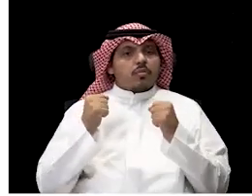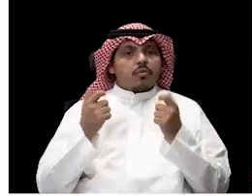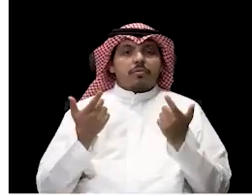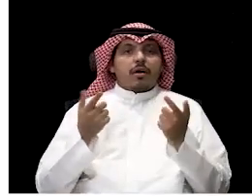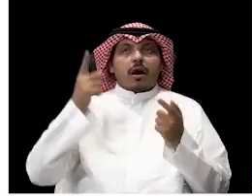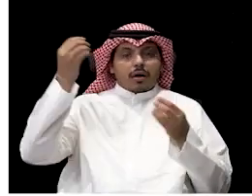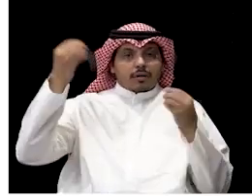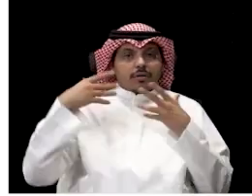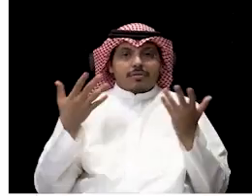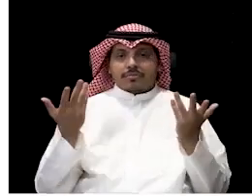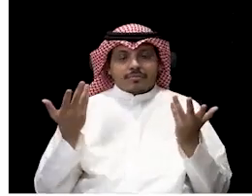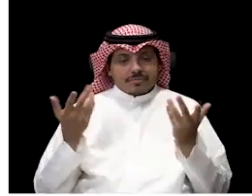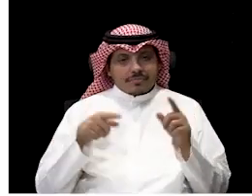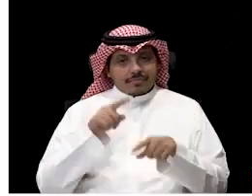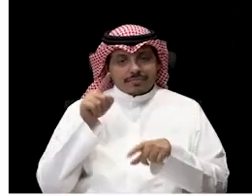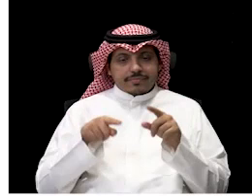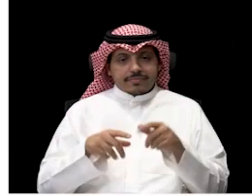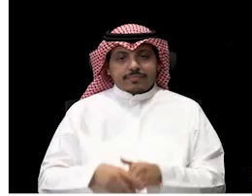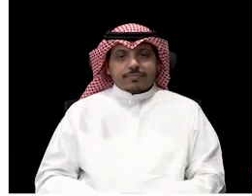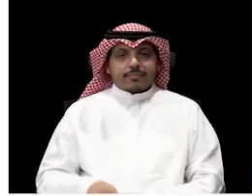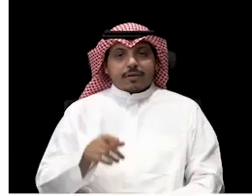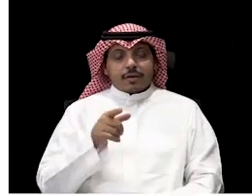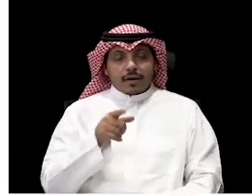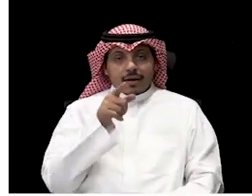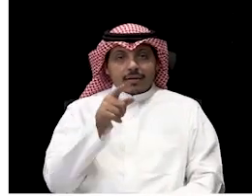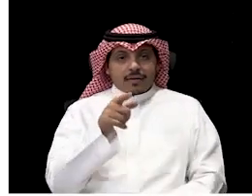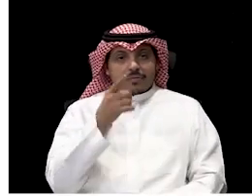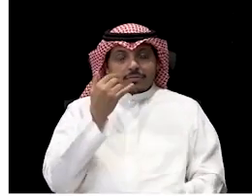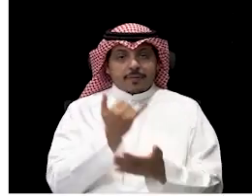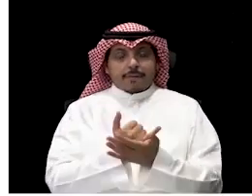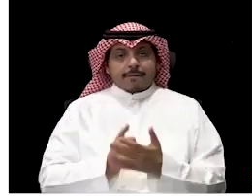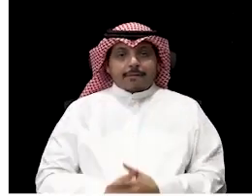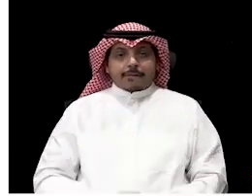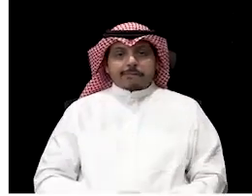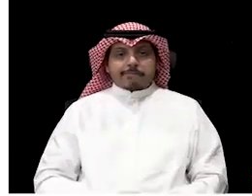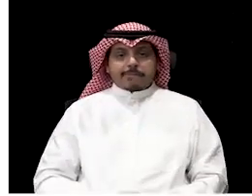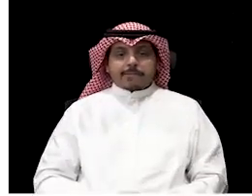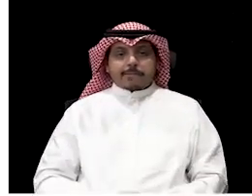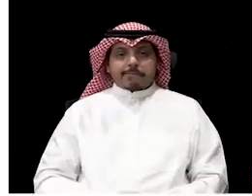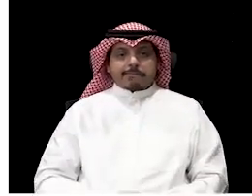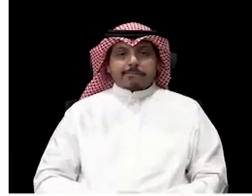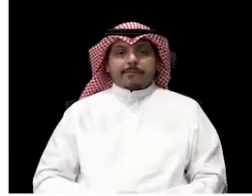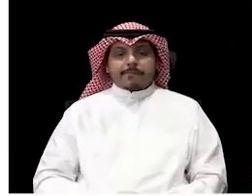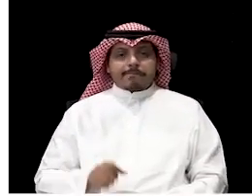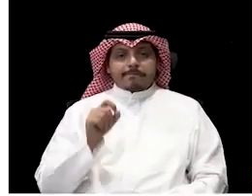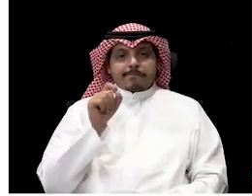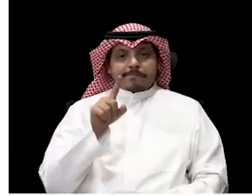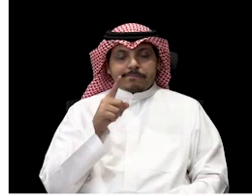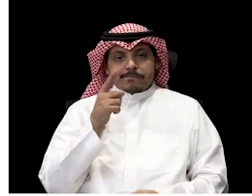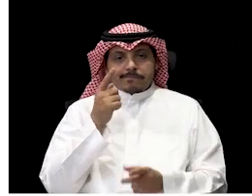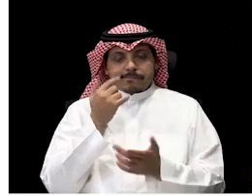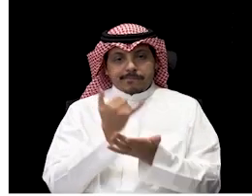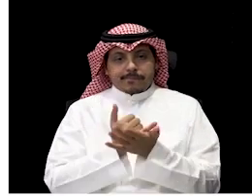تمتلكها. فهنا أنت من يقرر معايير اختيار المهنة. أولا